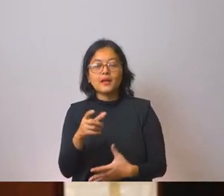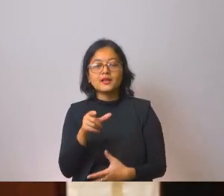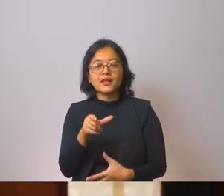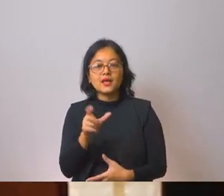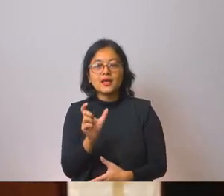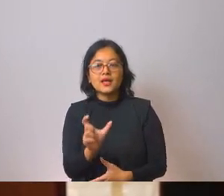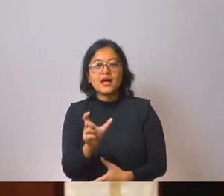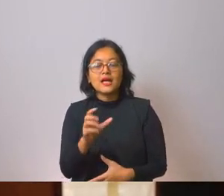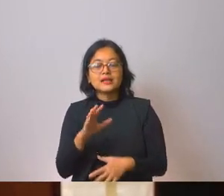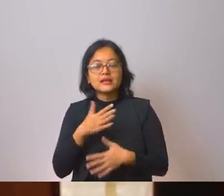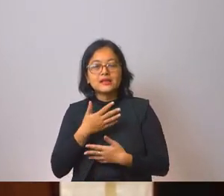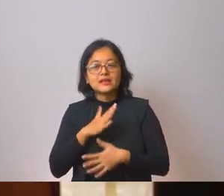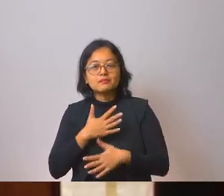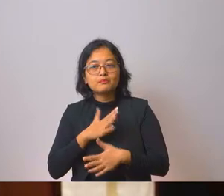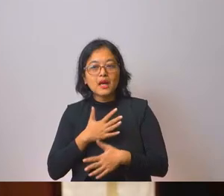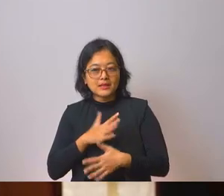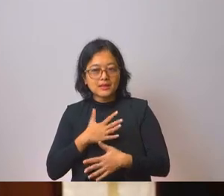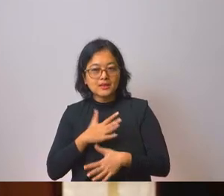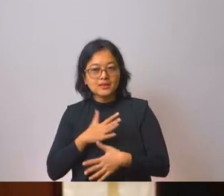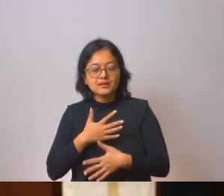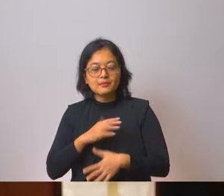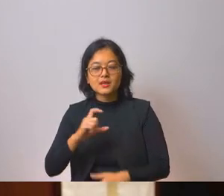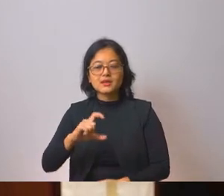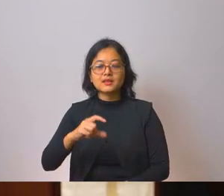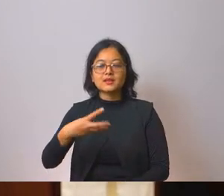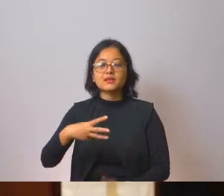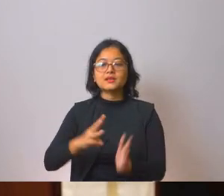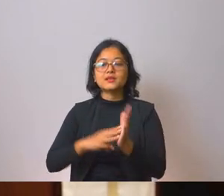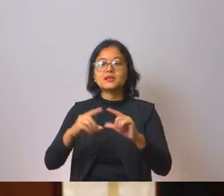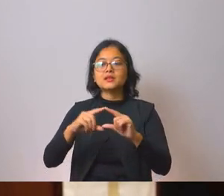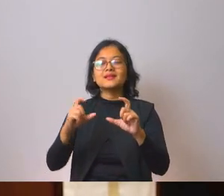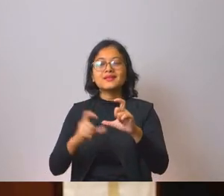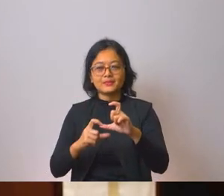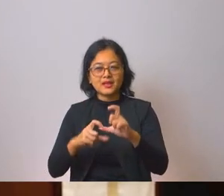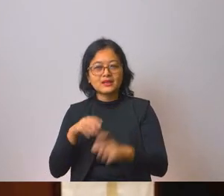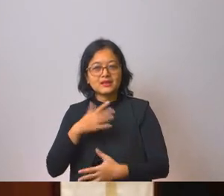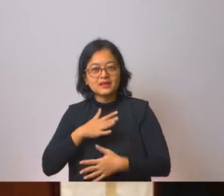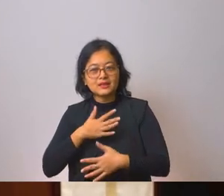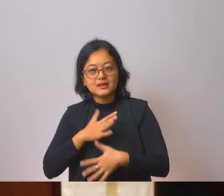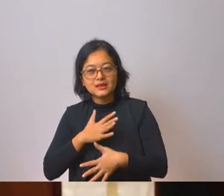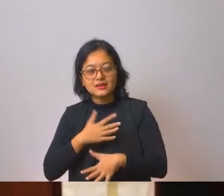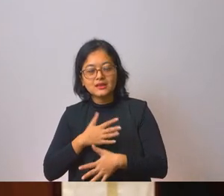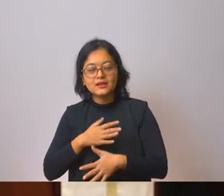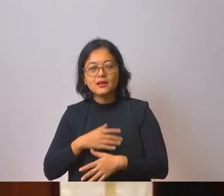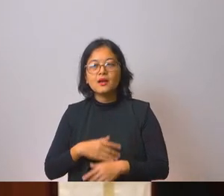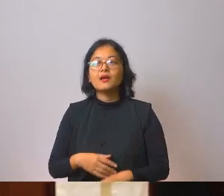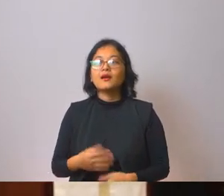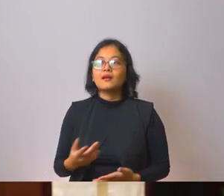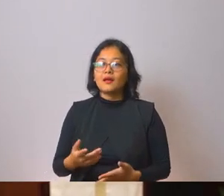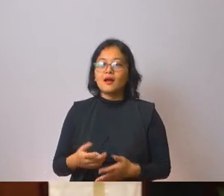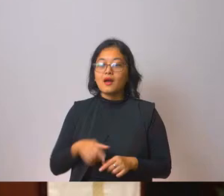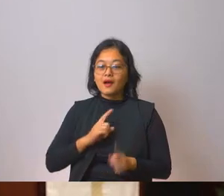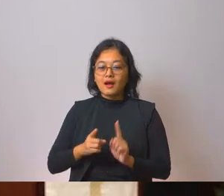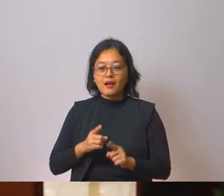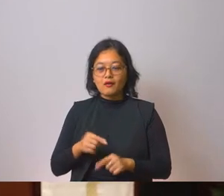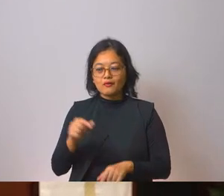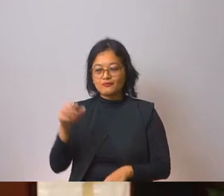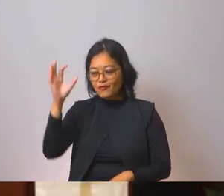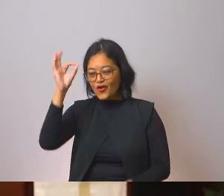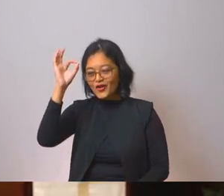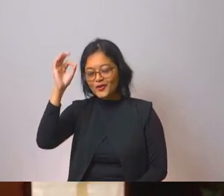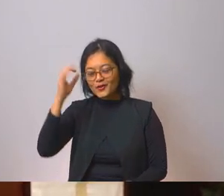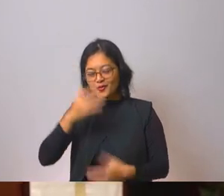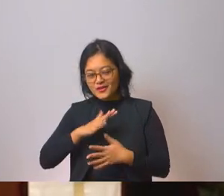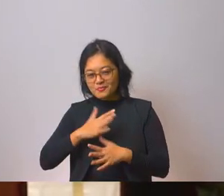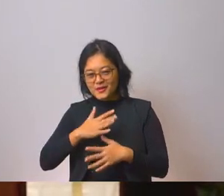bapakmu itu cemas? Dan kalau cemas, biasanya orang tua, respon normalnya sebagian orang tua,